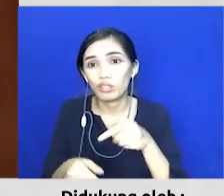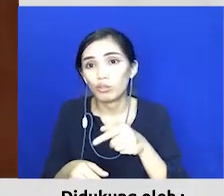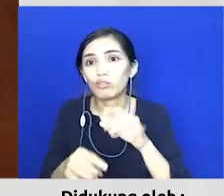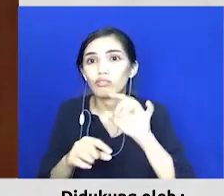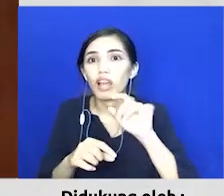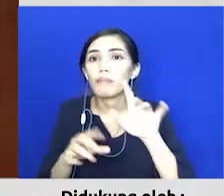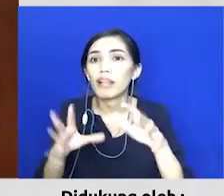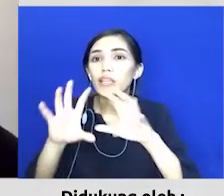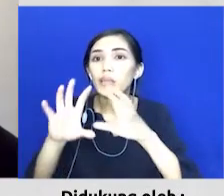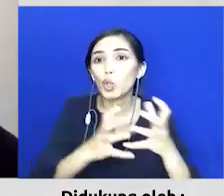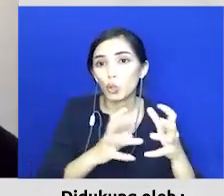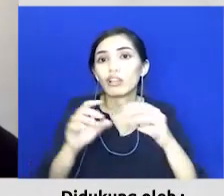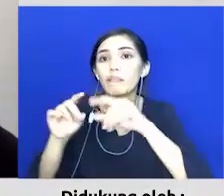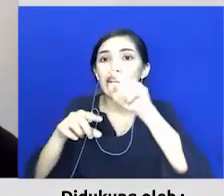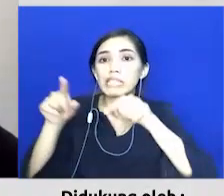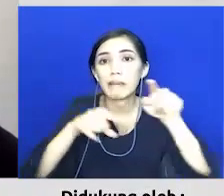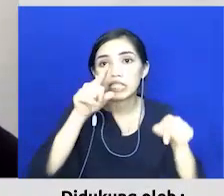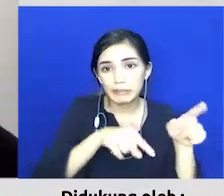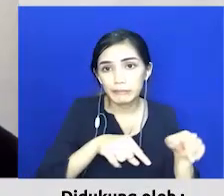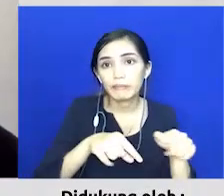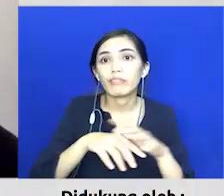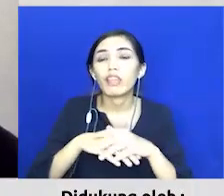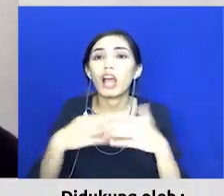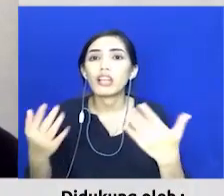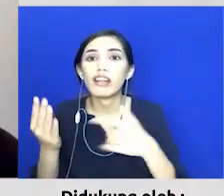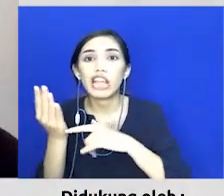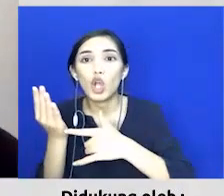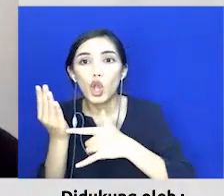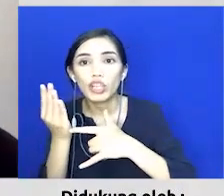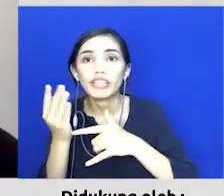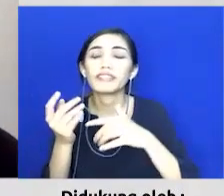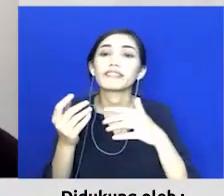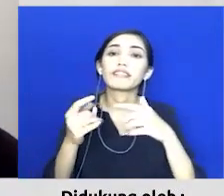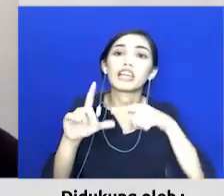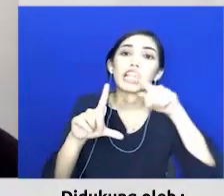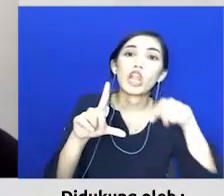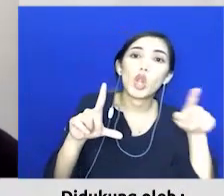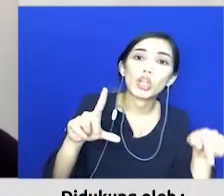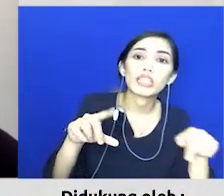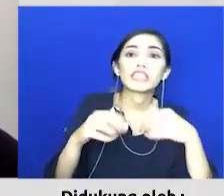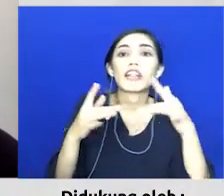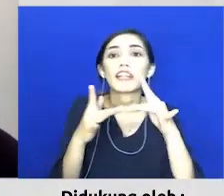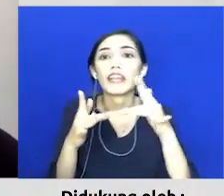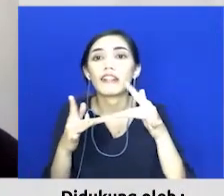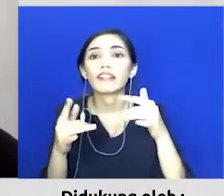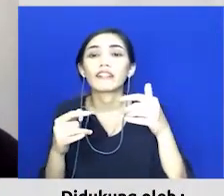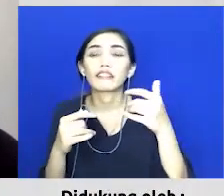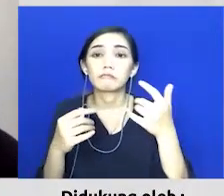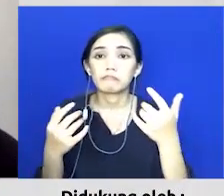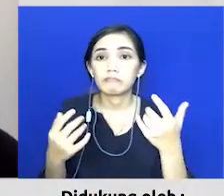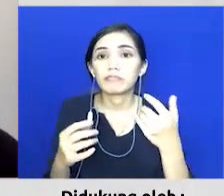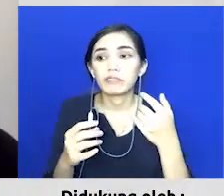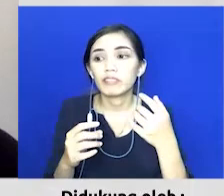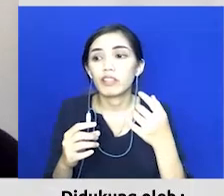ya. Ya. Berapa orang sih yang nonton film-film Anda, ada bagus-bagus, berapa orang sih nonton? Tidak tahu Anda berapa orang yang